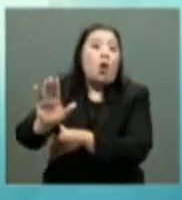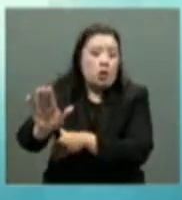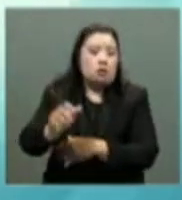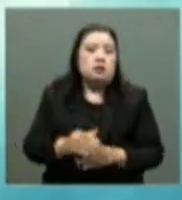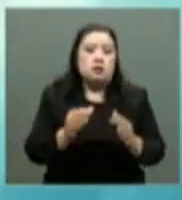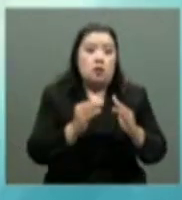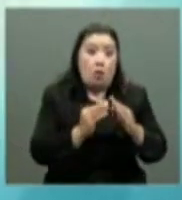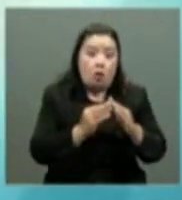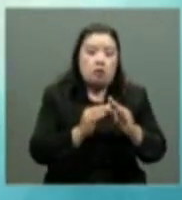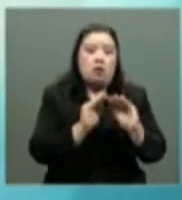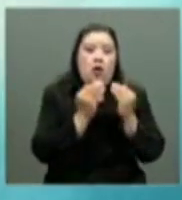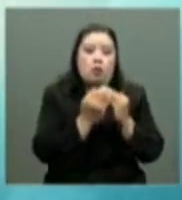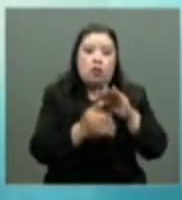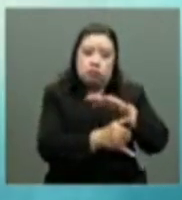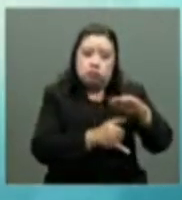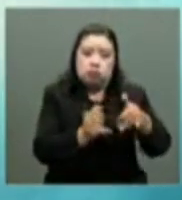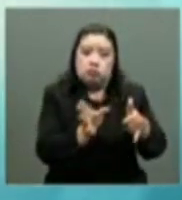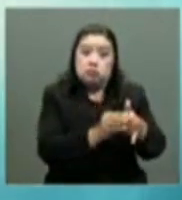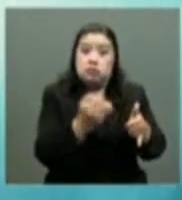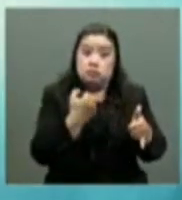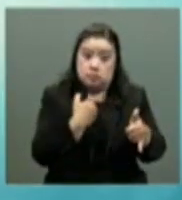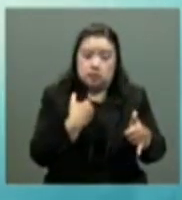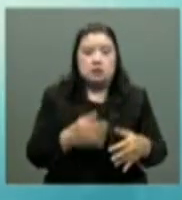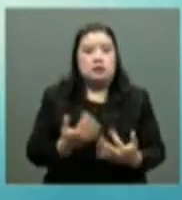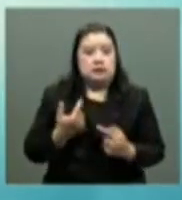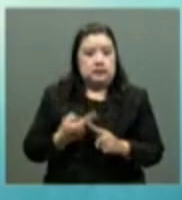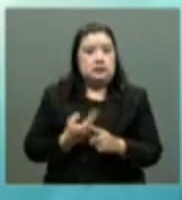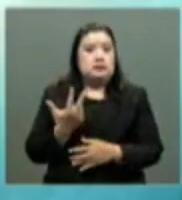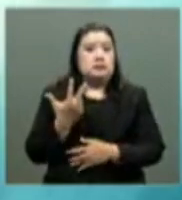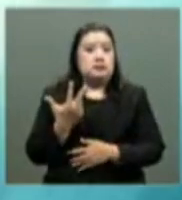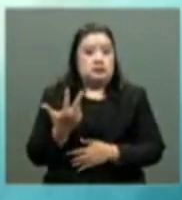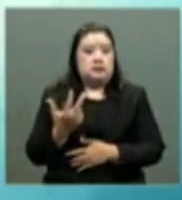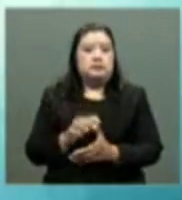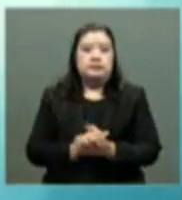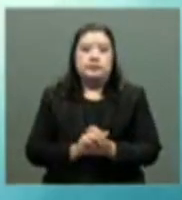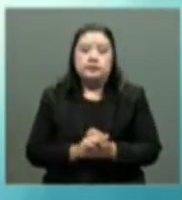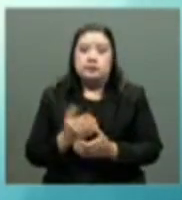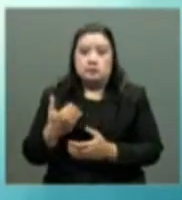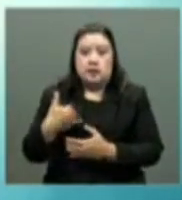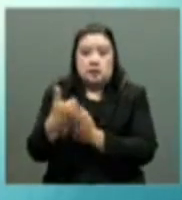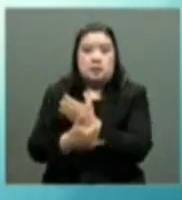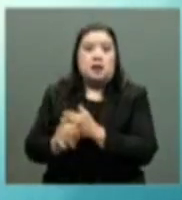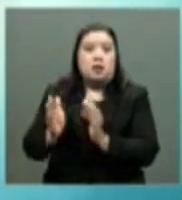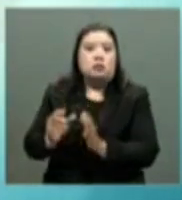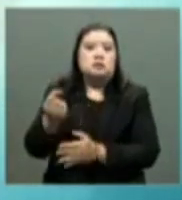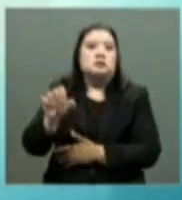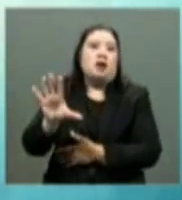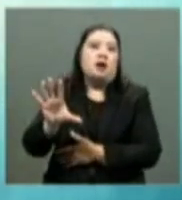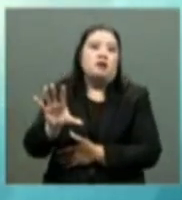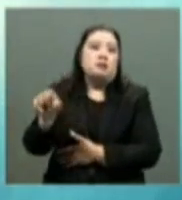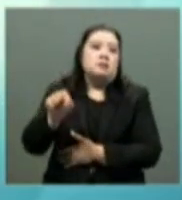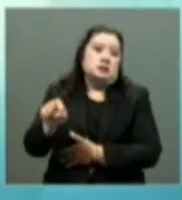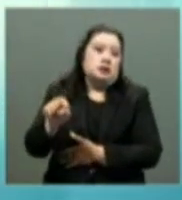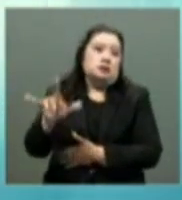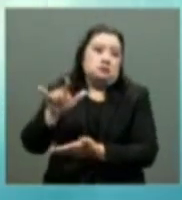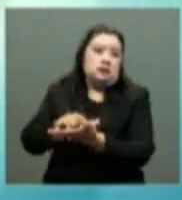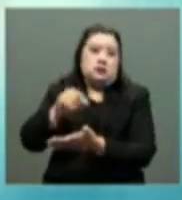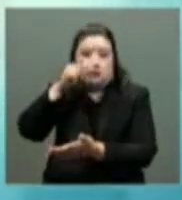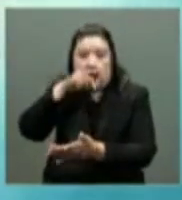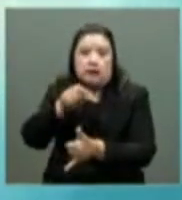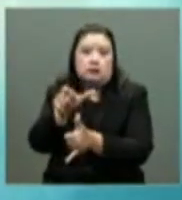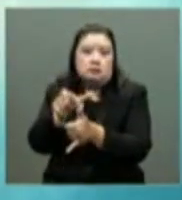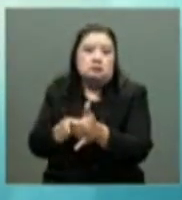ในบ้านเราจะเห็นนะฮะรูปแบบของเดือนมีนาคมเนี่ยมาจากต่างประเทศ 15% พอมาเมษาย